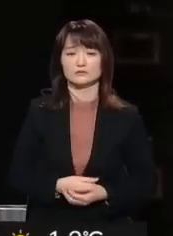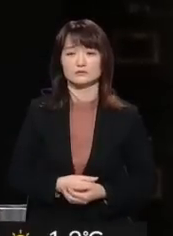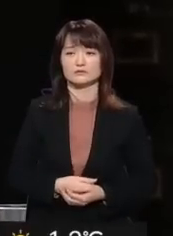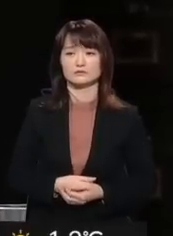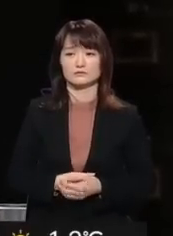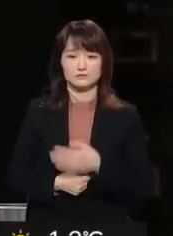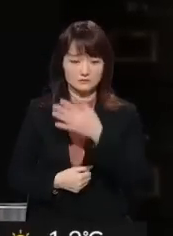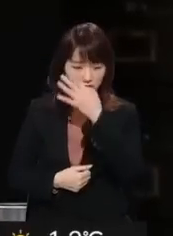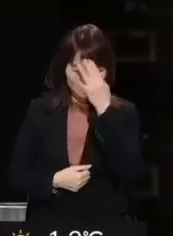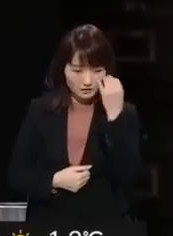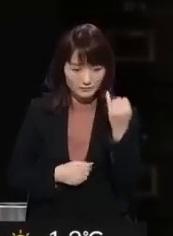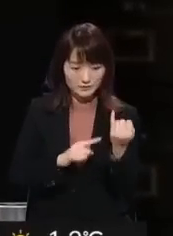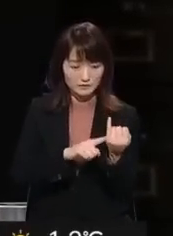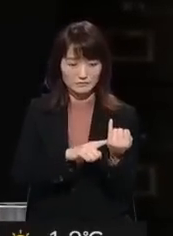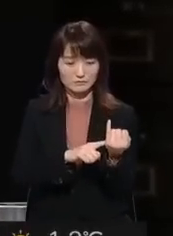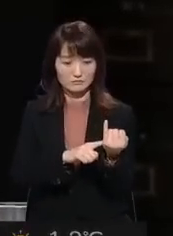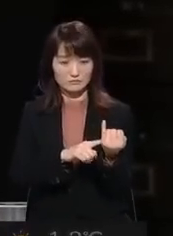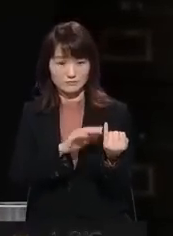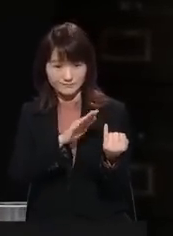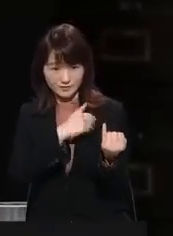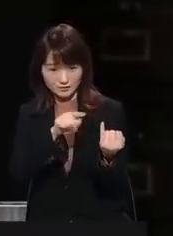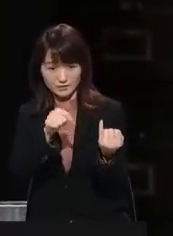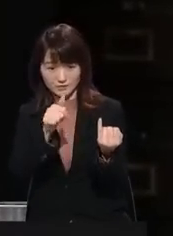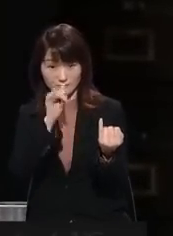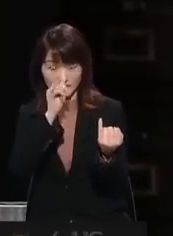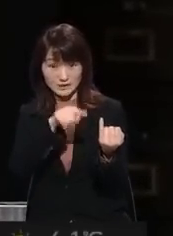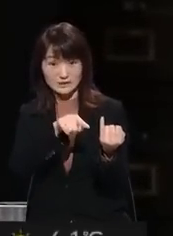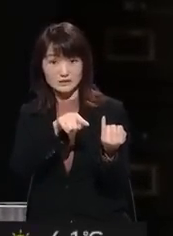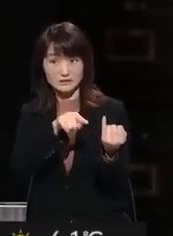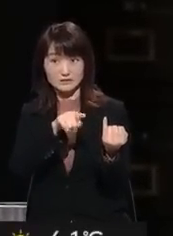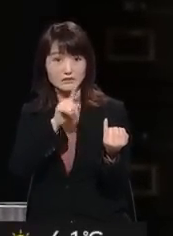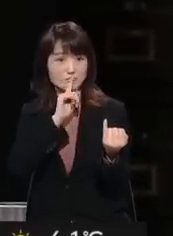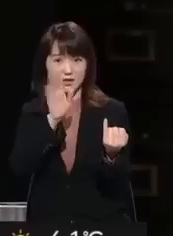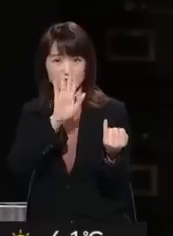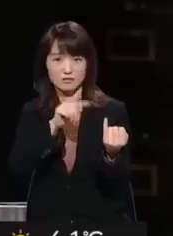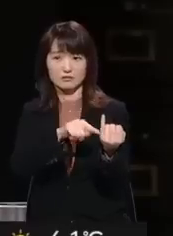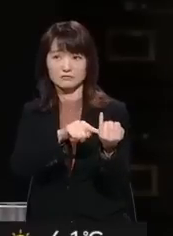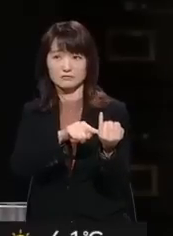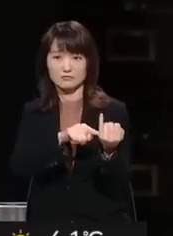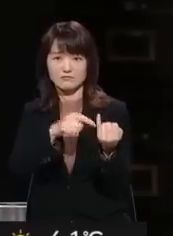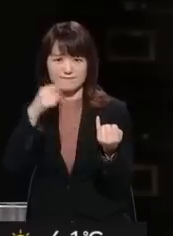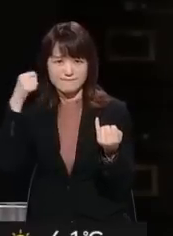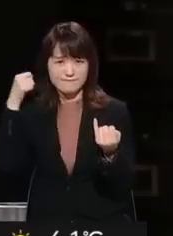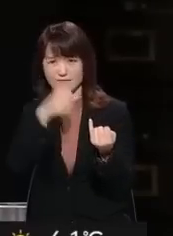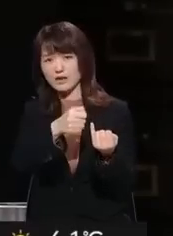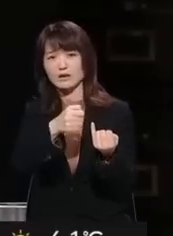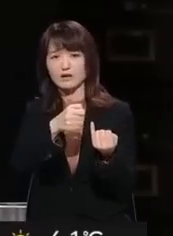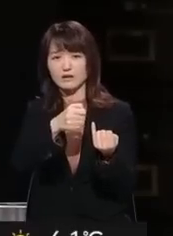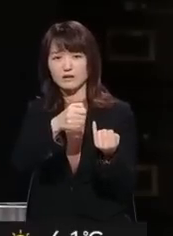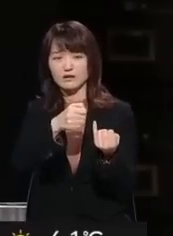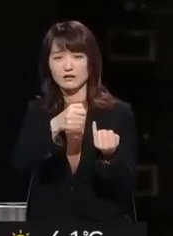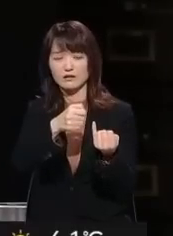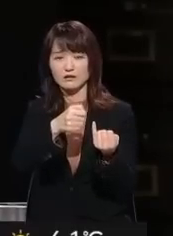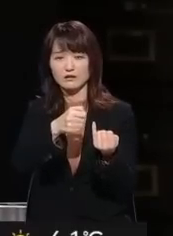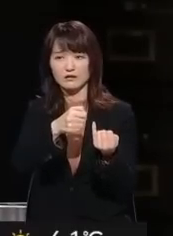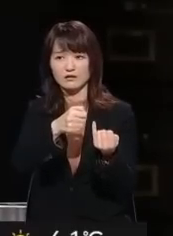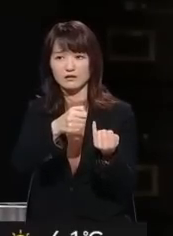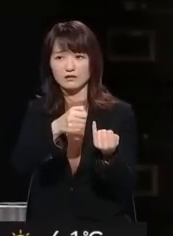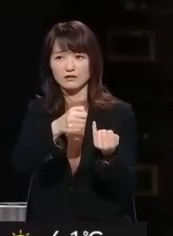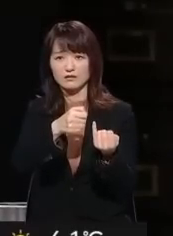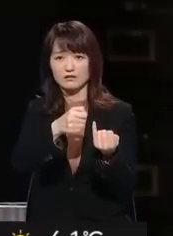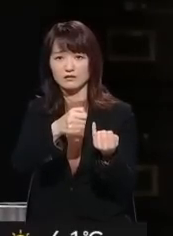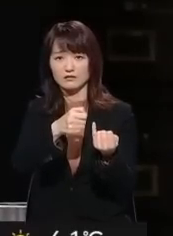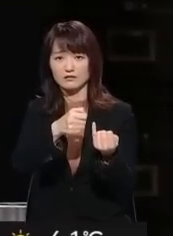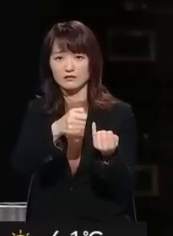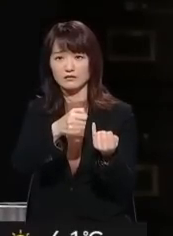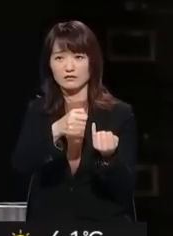할머니한테 너 남자 있지 하면서 그냥 뭐 말로도 아니고 막 이렇게 물리적인 폭력을 행사하고 했다면이